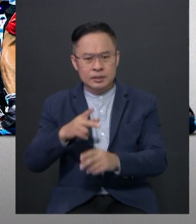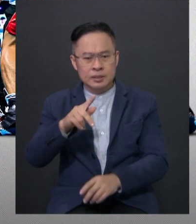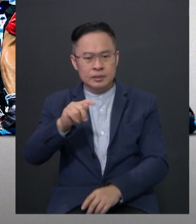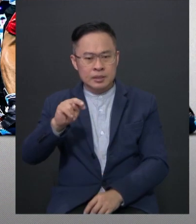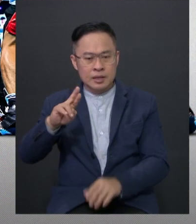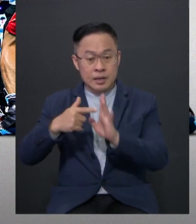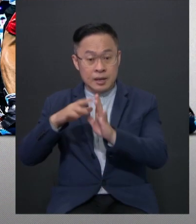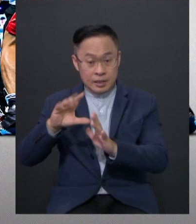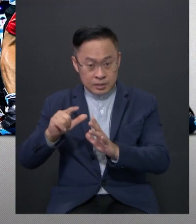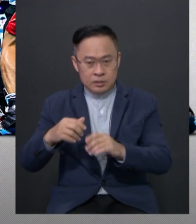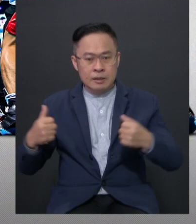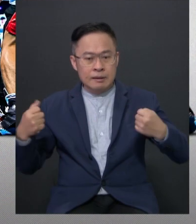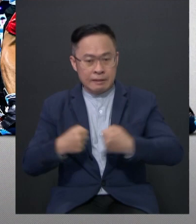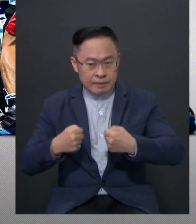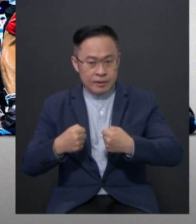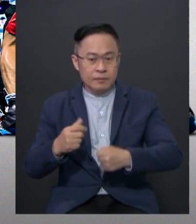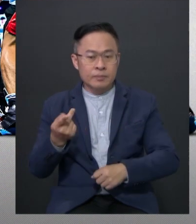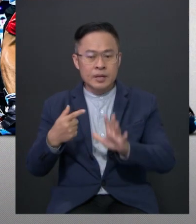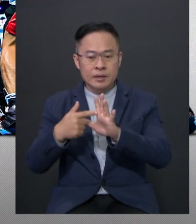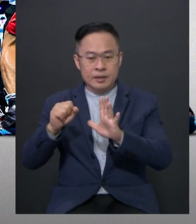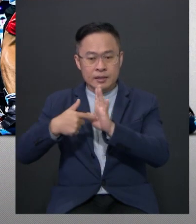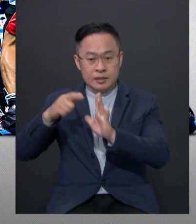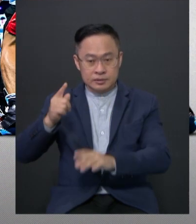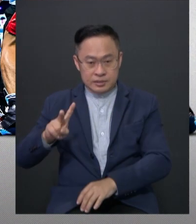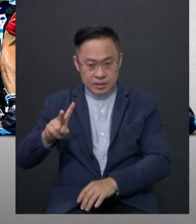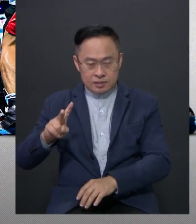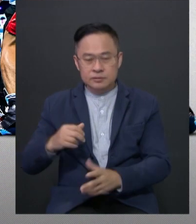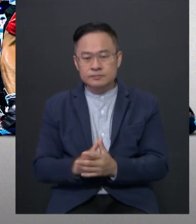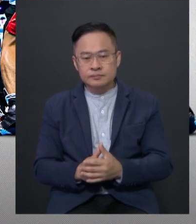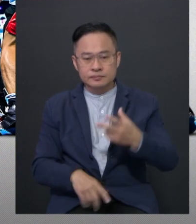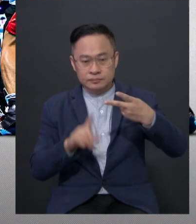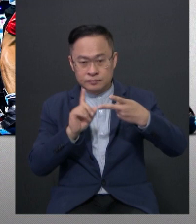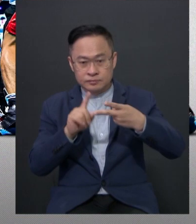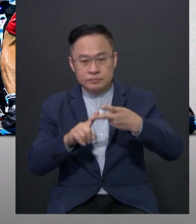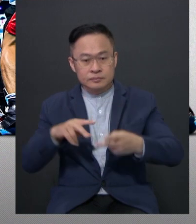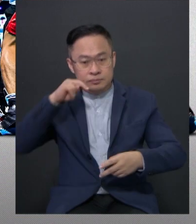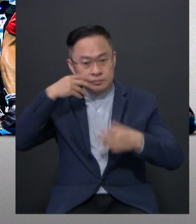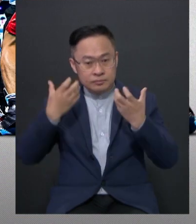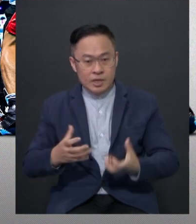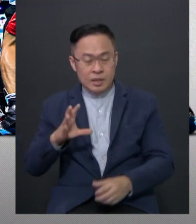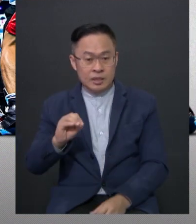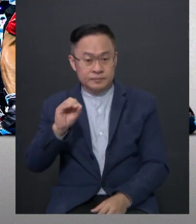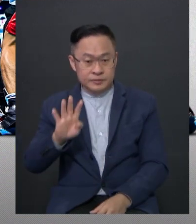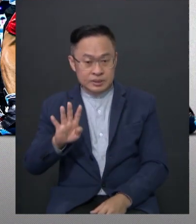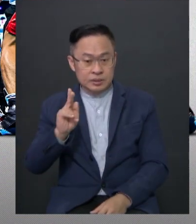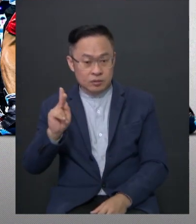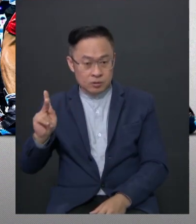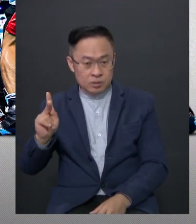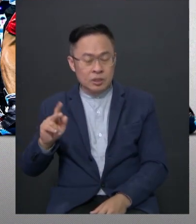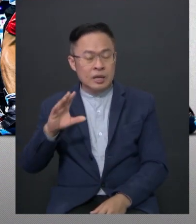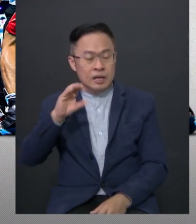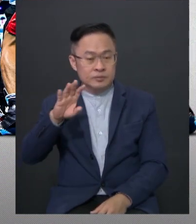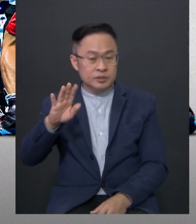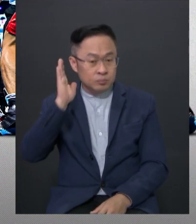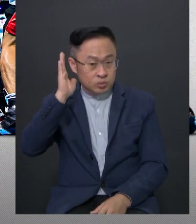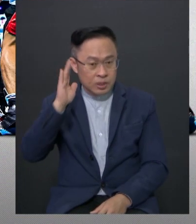ชรนะคะจะเจอกับนักชกจากคาซัคสถานค่ะดานิยาลซาบิดนะคะส่วนในรุ่น54กิโลกรัมชายค่ะธนก